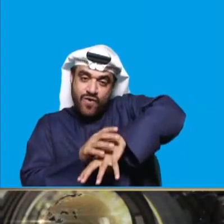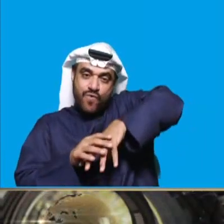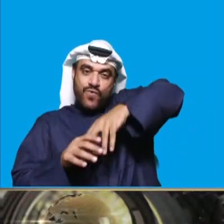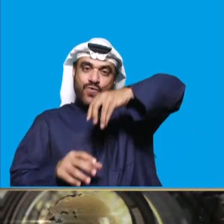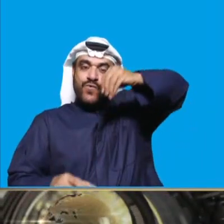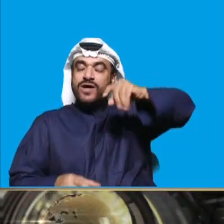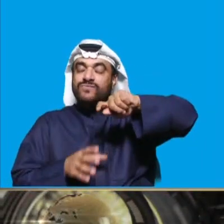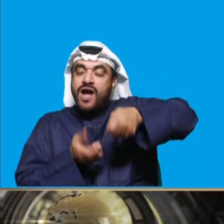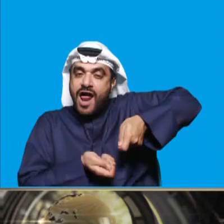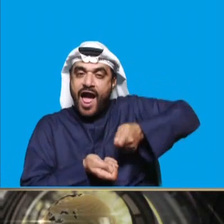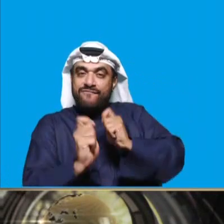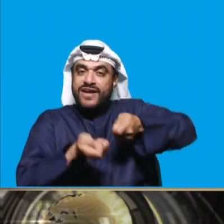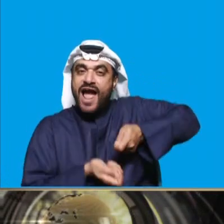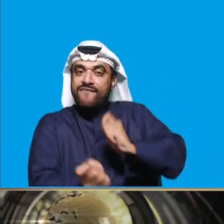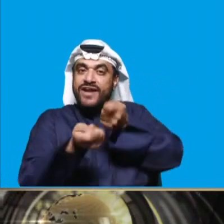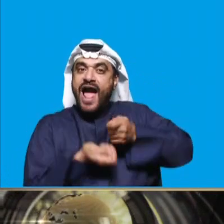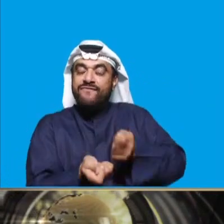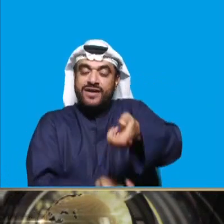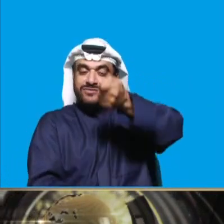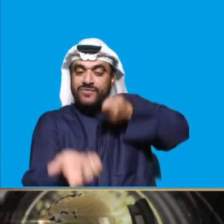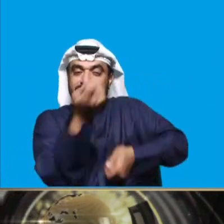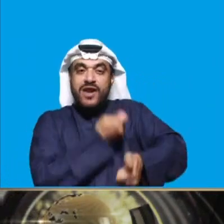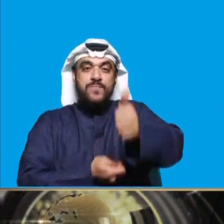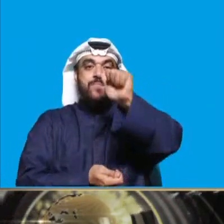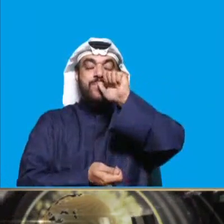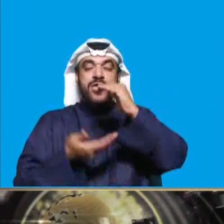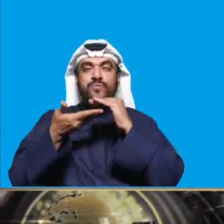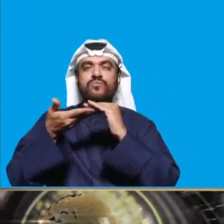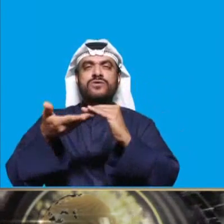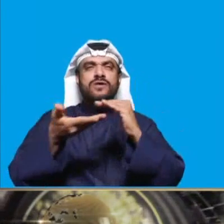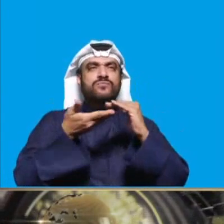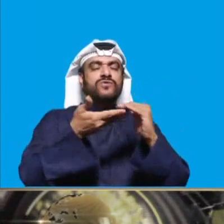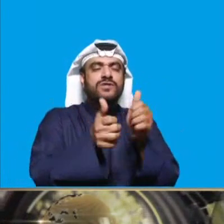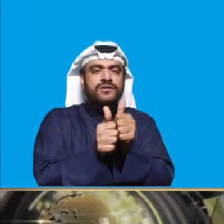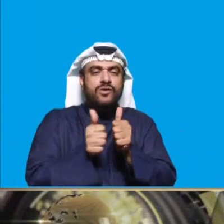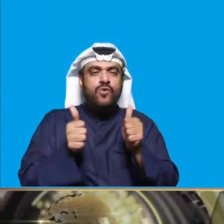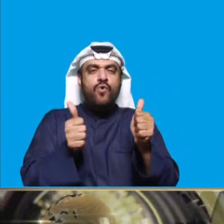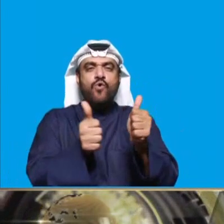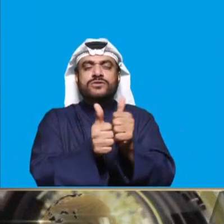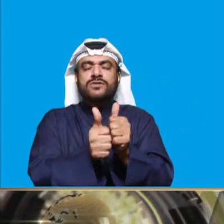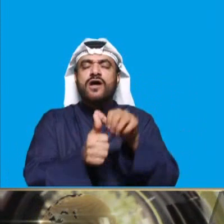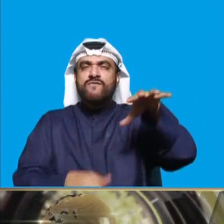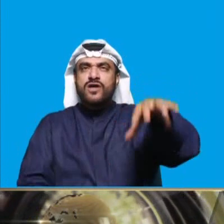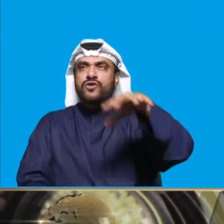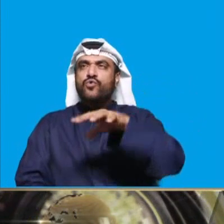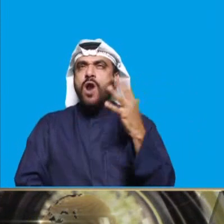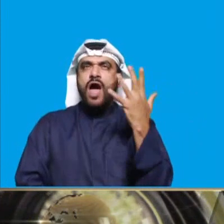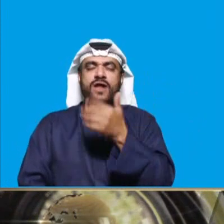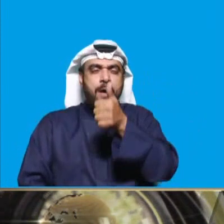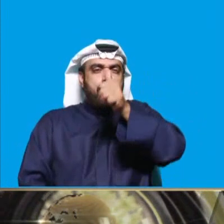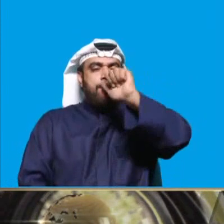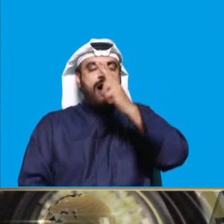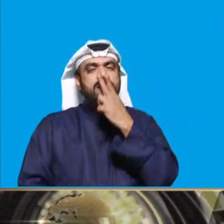التنمية المستدامة ومساعدة المجتمعات الفقيرة لإنهاء معاناة آلاف الأسر التي تكافح يوميا للحصول على المياه